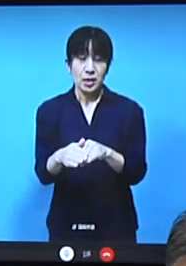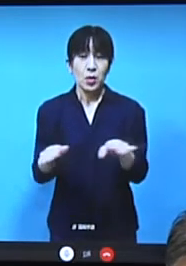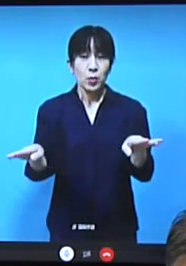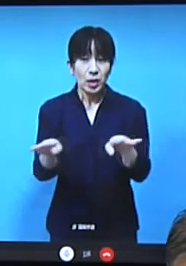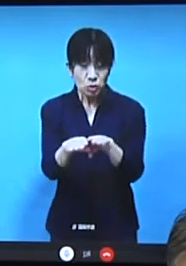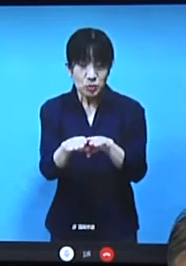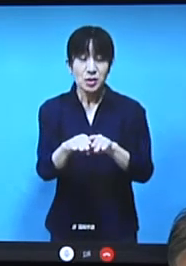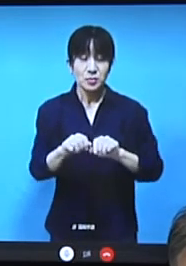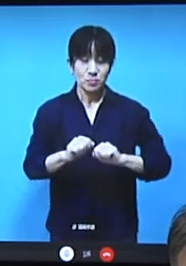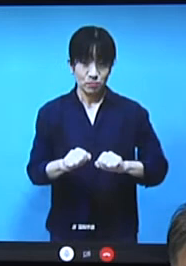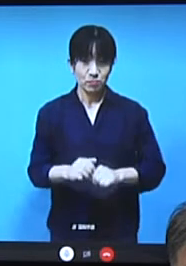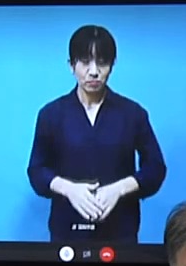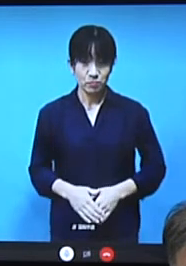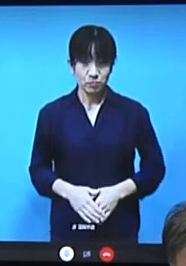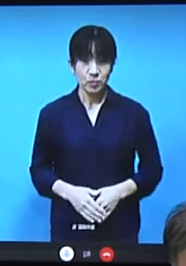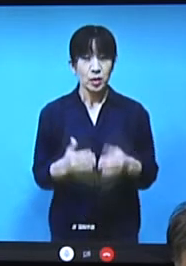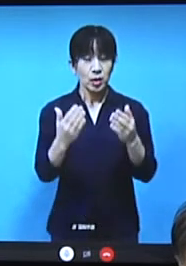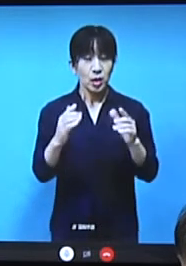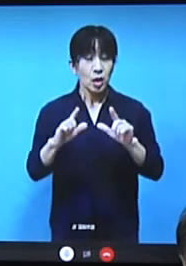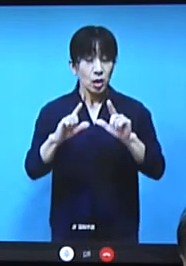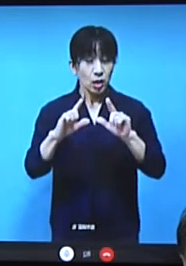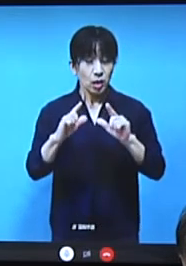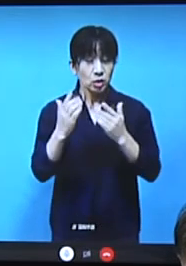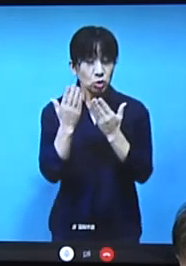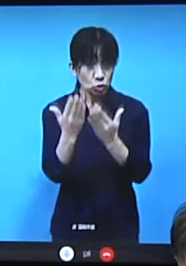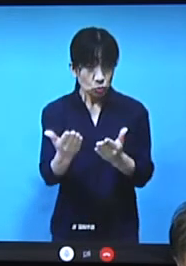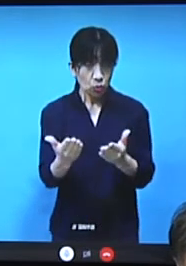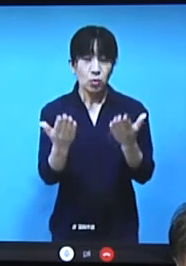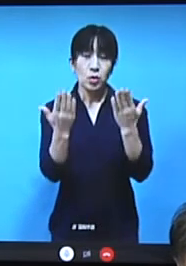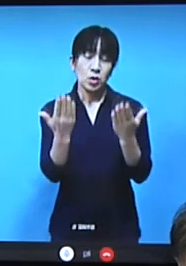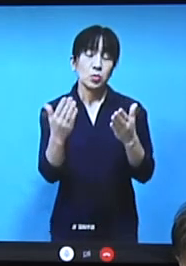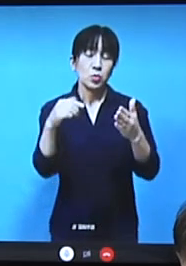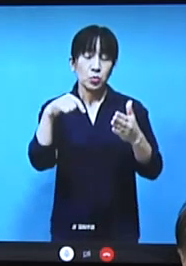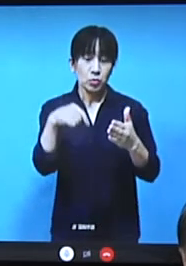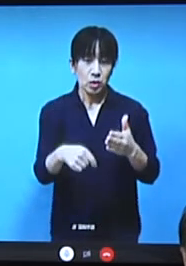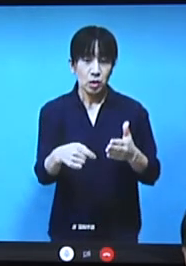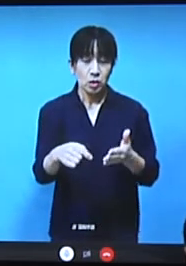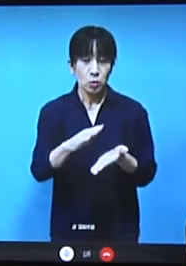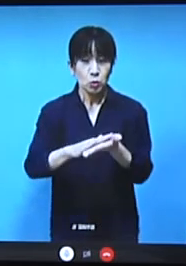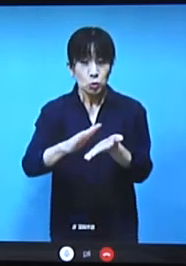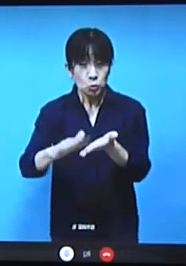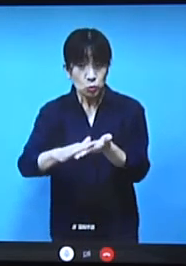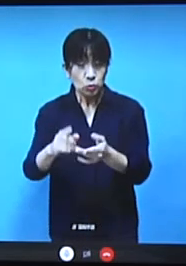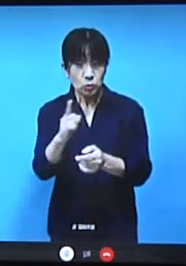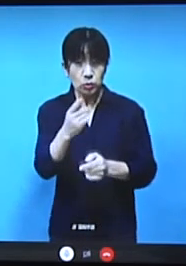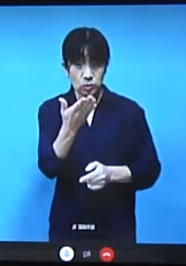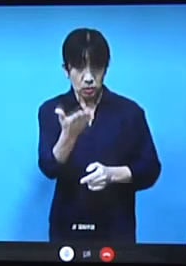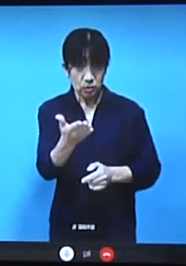校内の消毒等はこれからですかね。